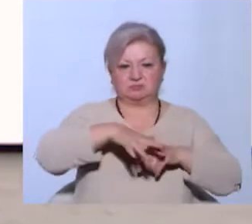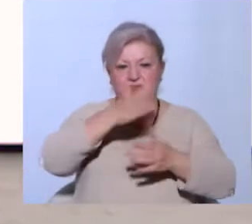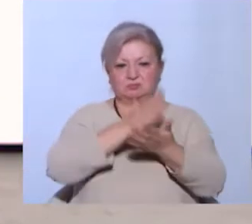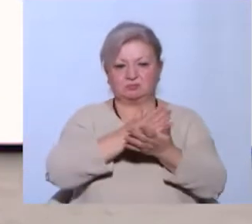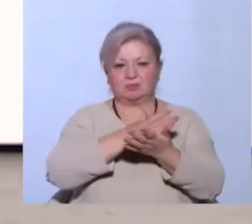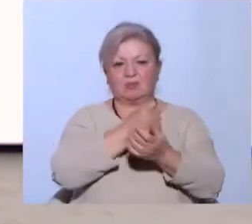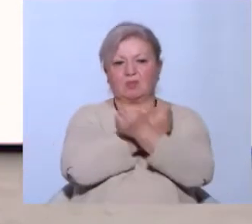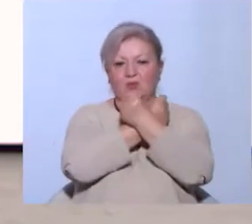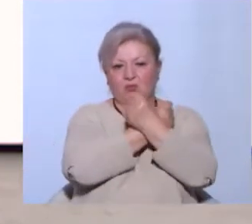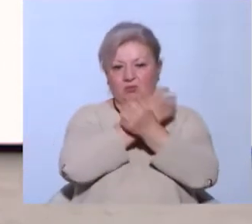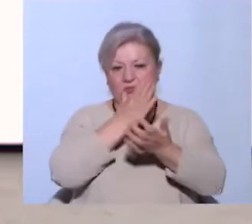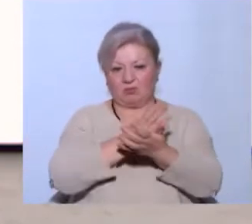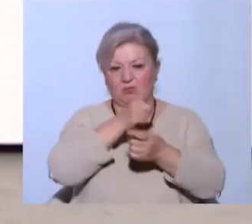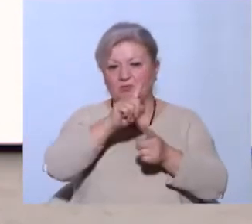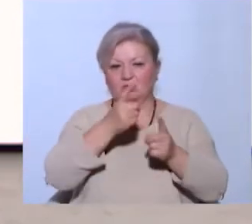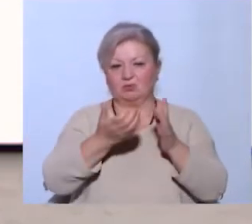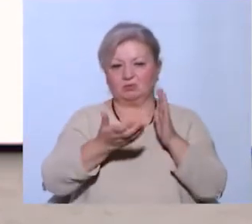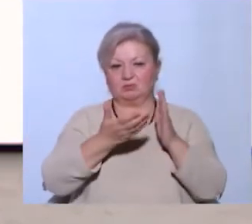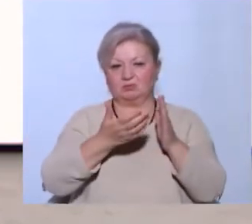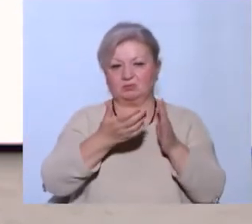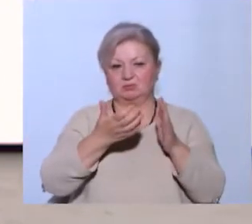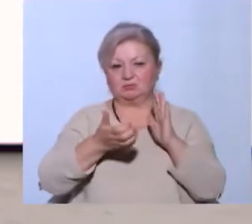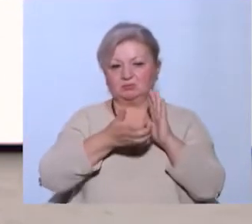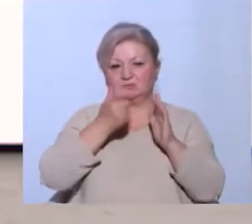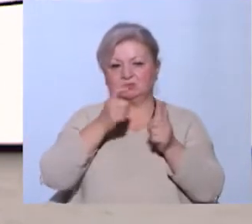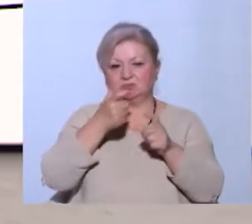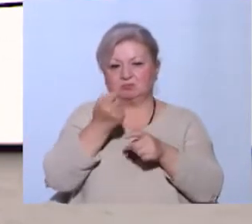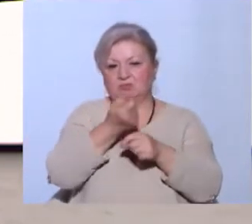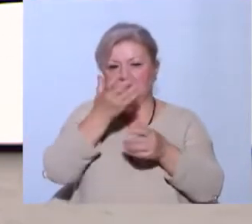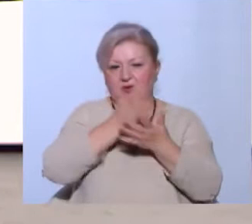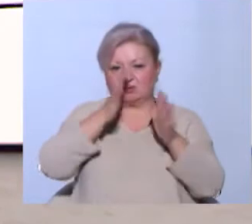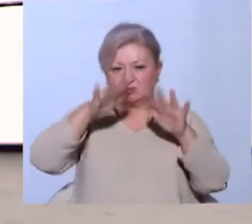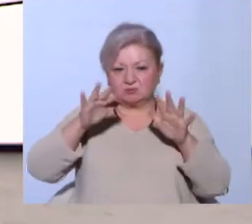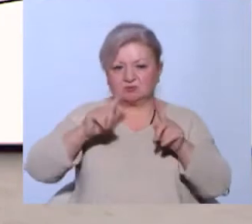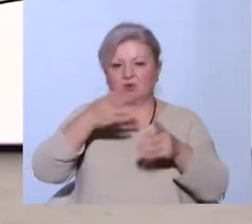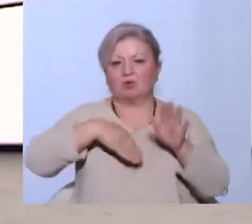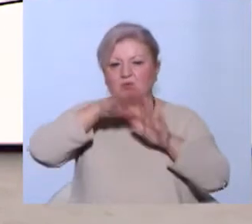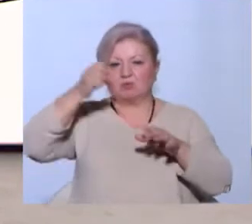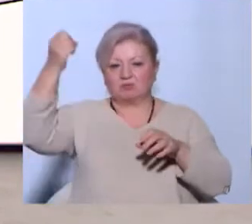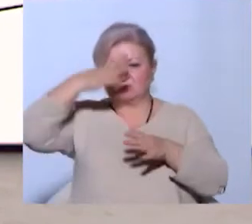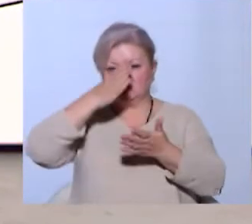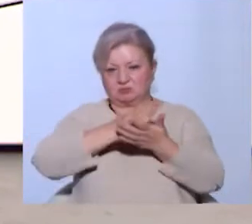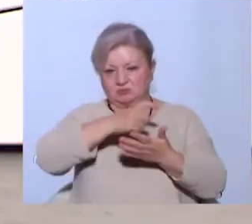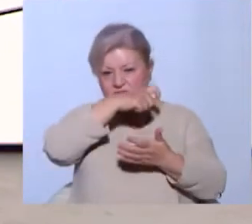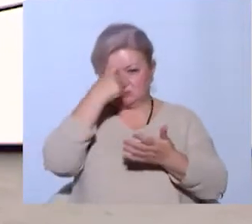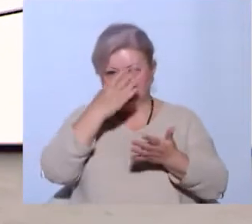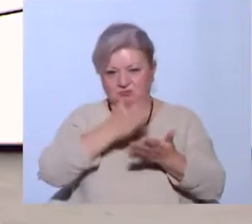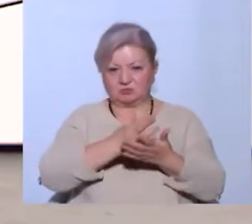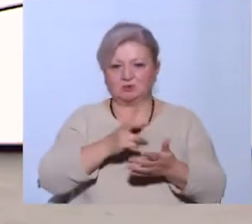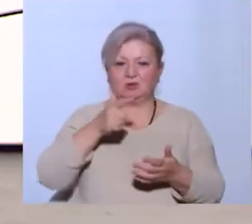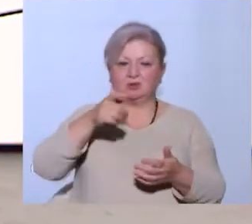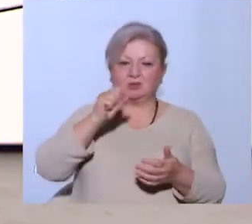როგორც მიხვდით, ნალექების სიმცირით გამოირჩევა, უფრო მზიანია და ცნობილი კურორტები, როგორც არის გაგრა,